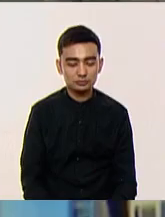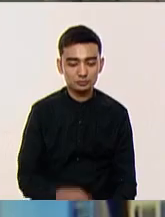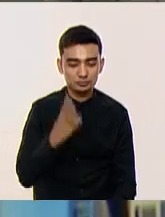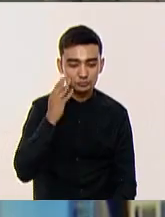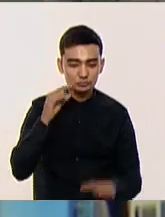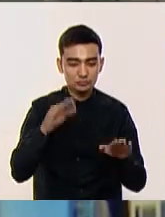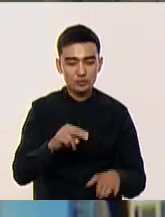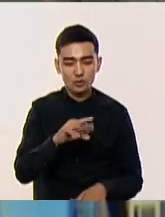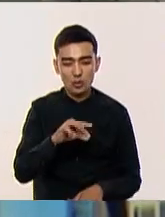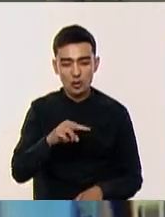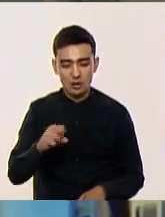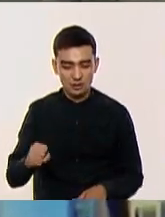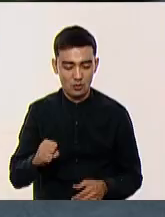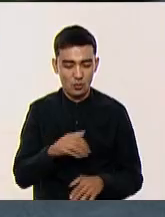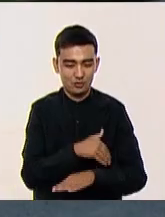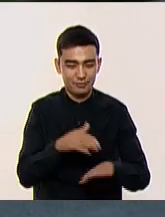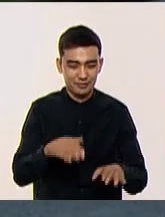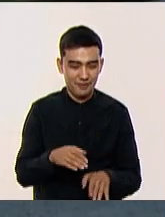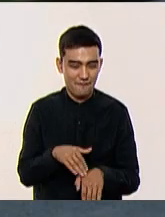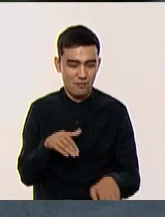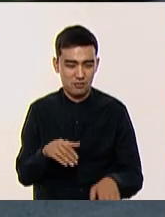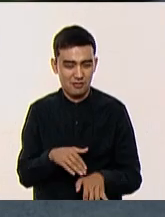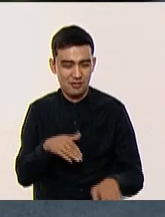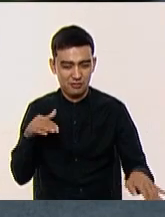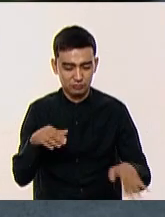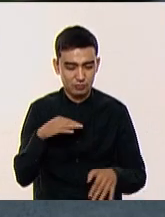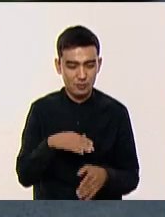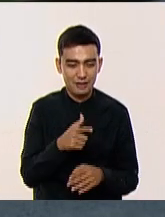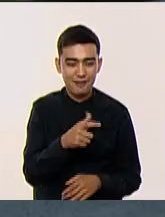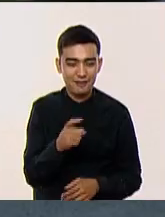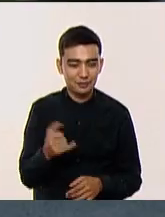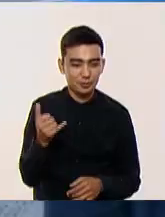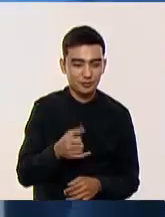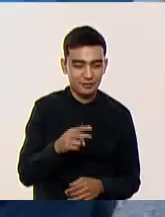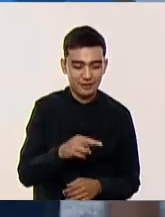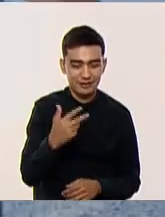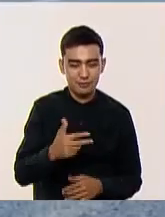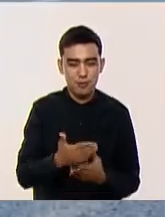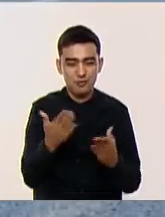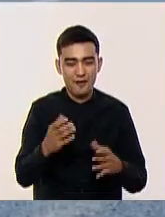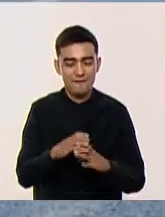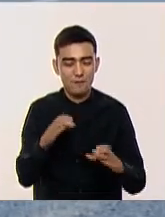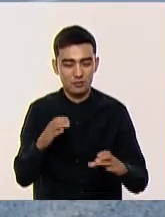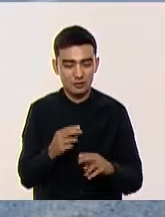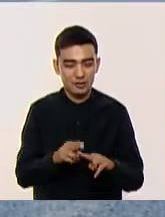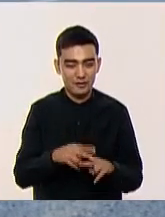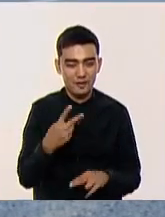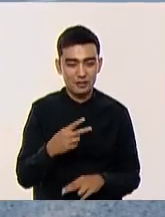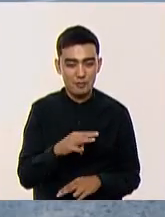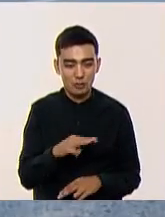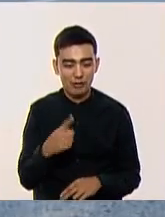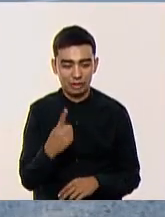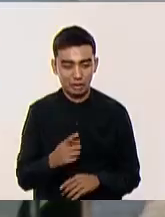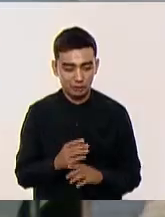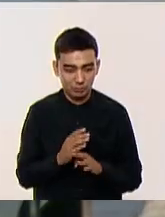Алматыда Долана көшесінде бұл ұзын сонар кезектегі автобустың барлығы газ құюға келген. 30-ға жуық автобустан тұратын сап 20 минутта бір жыл жейді